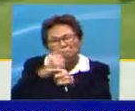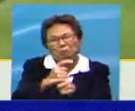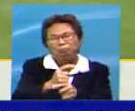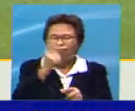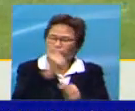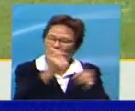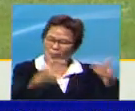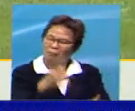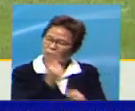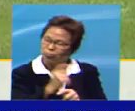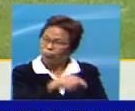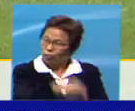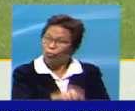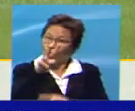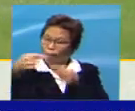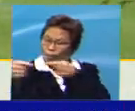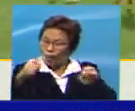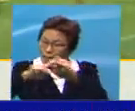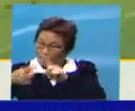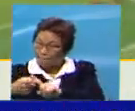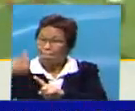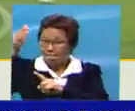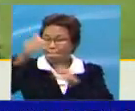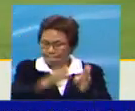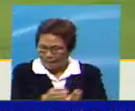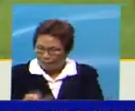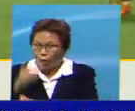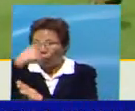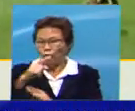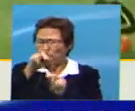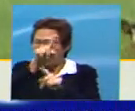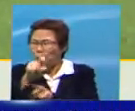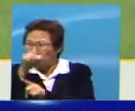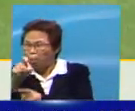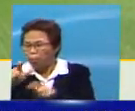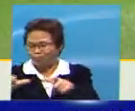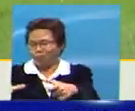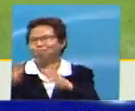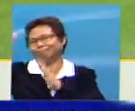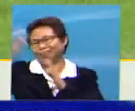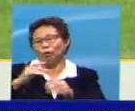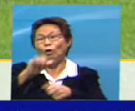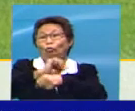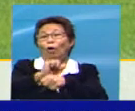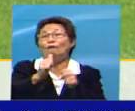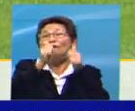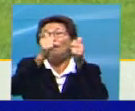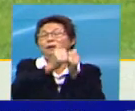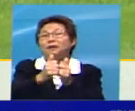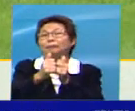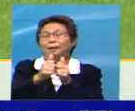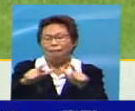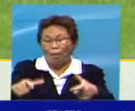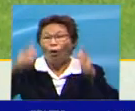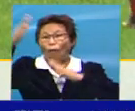ada. Selain itu, dua perlawanan persahabatan akan diatur bagi menguji skuadnya. Tugas pertamanya bersama Harimau Malaya pada